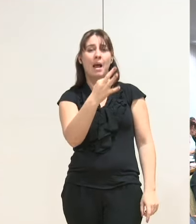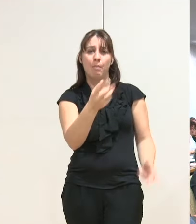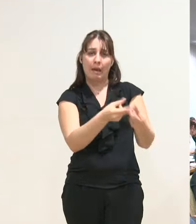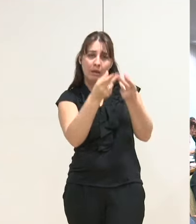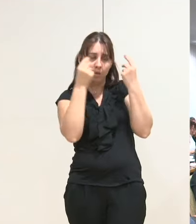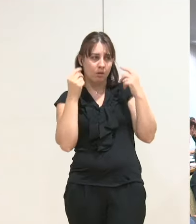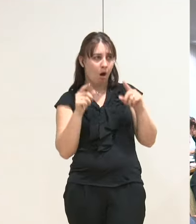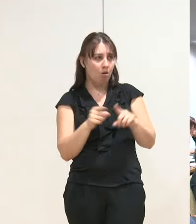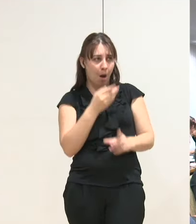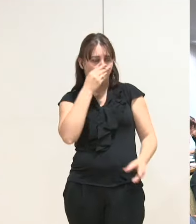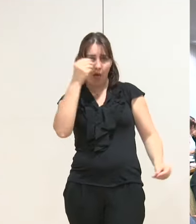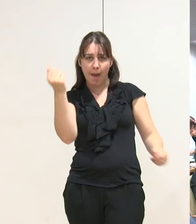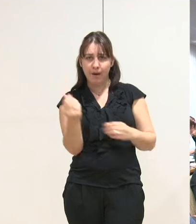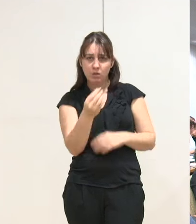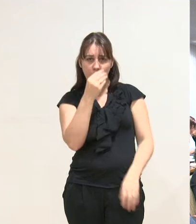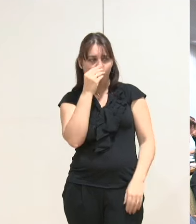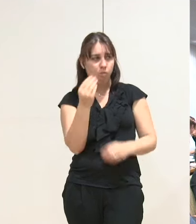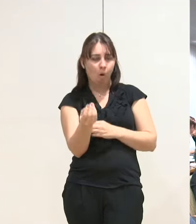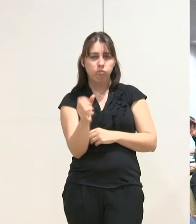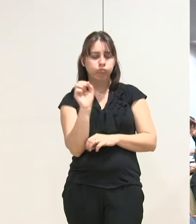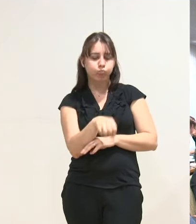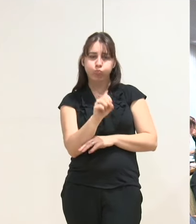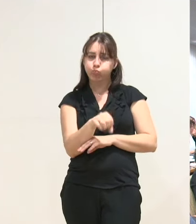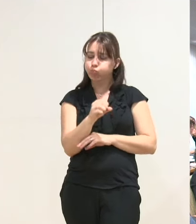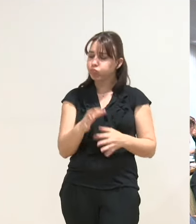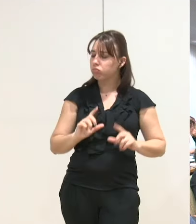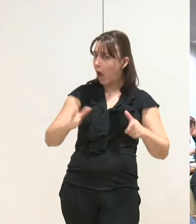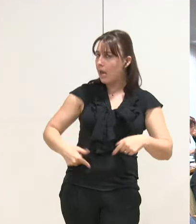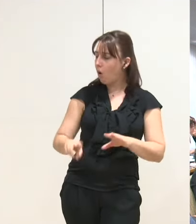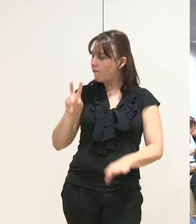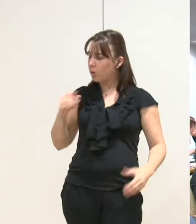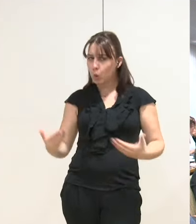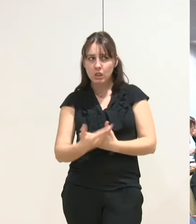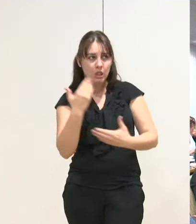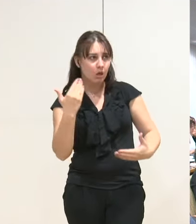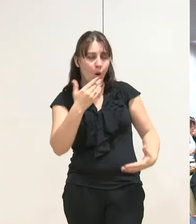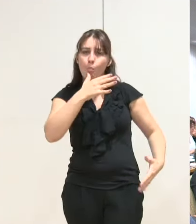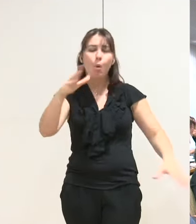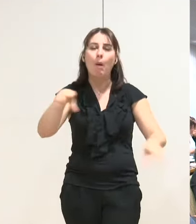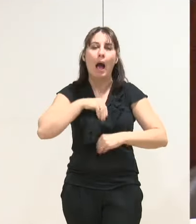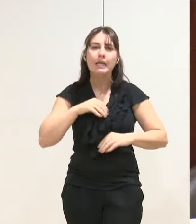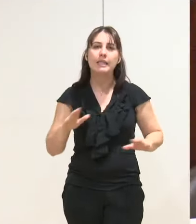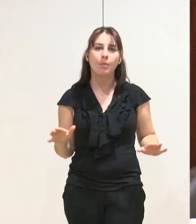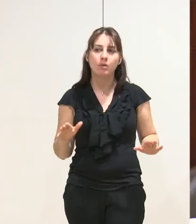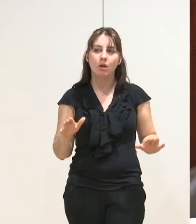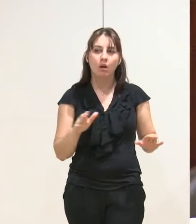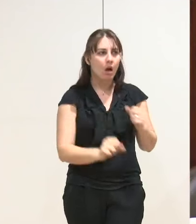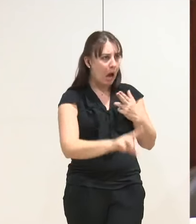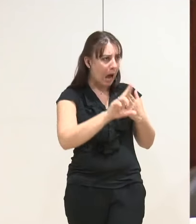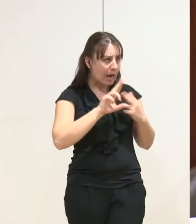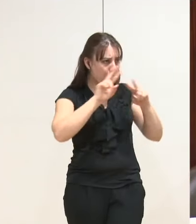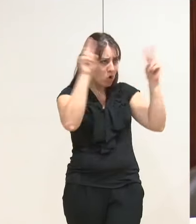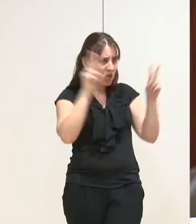désinvolte sur l'incident de Painlevé c'est profondément inacceptable d'avoir une réponse aussi